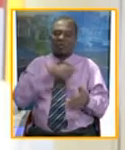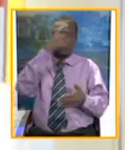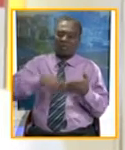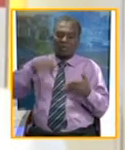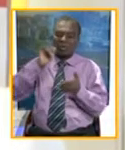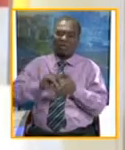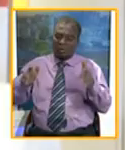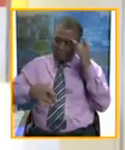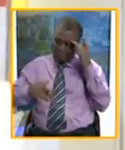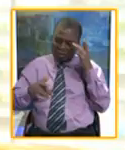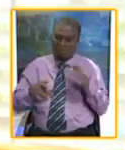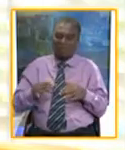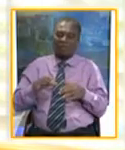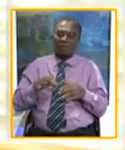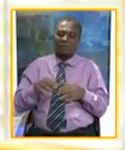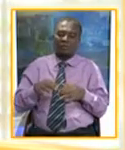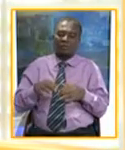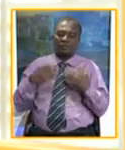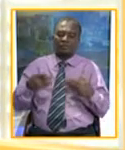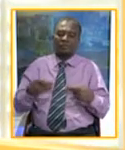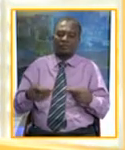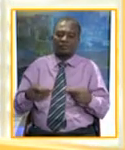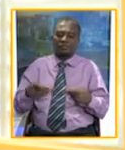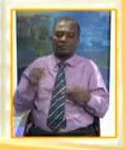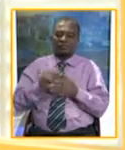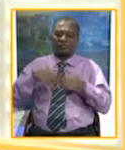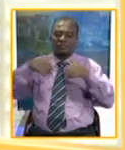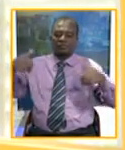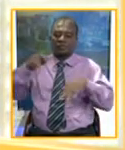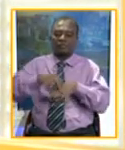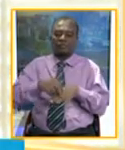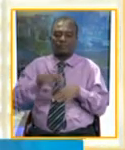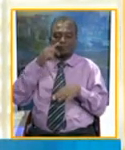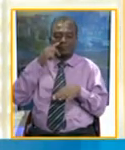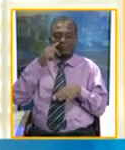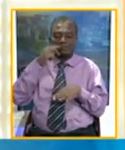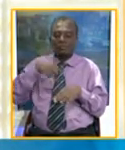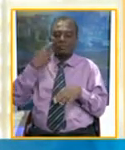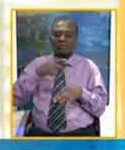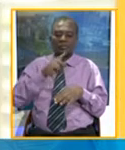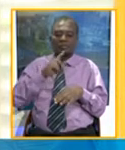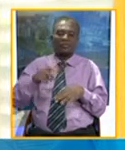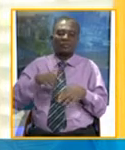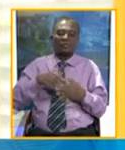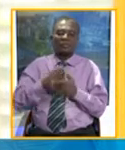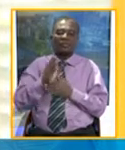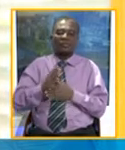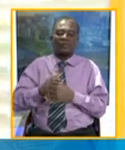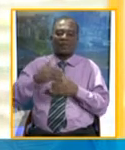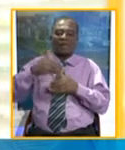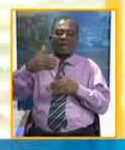considérablement notre société. Actuellement, c'est la décentralisation qui est bien amorcée avec plus